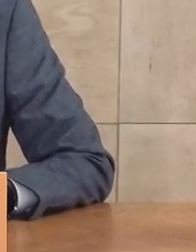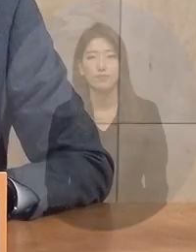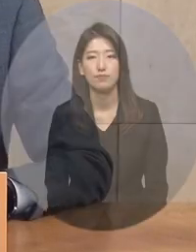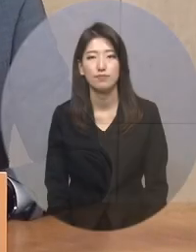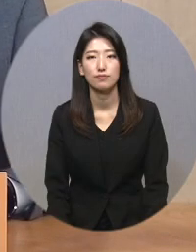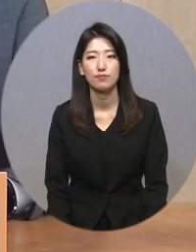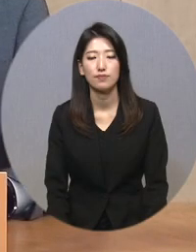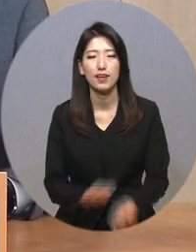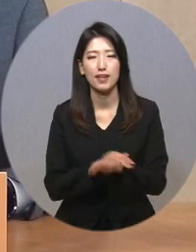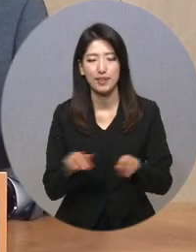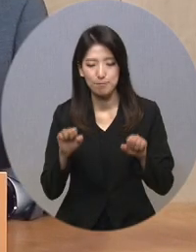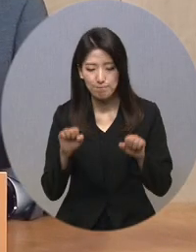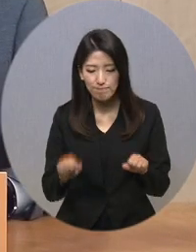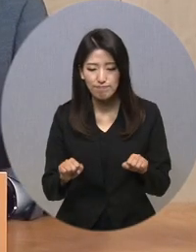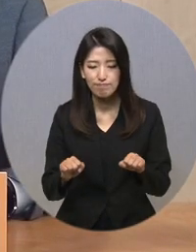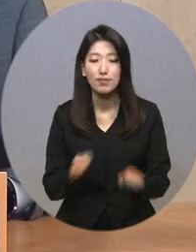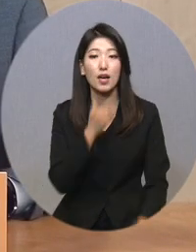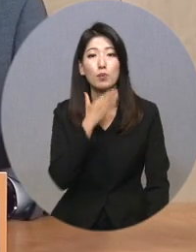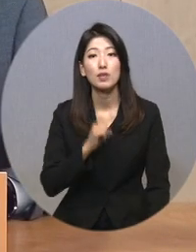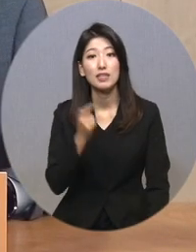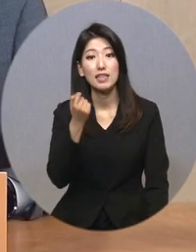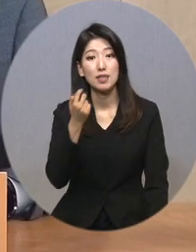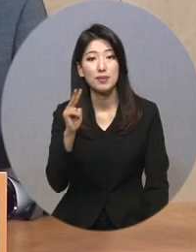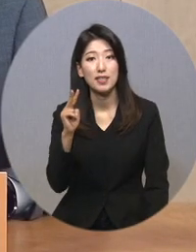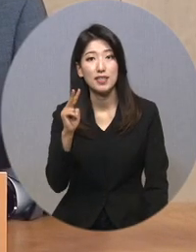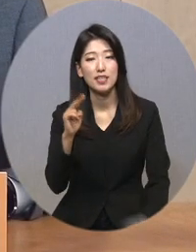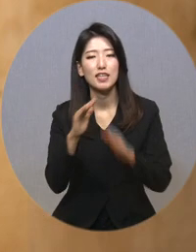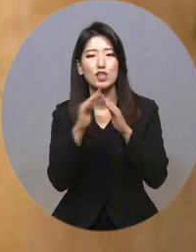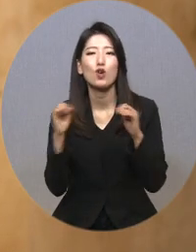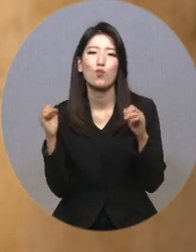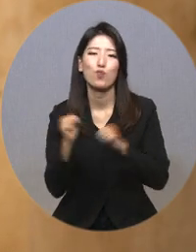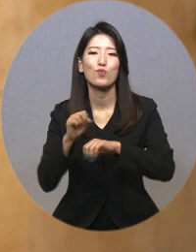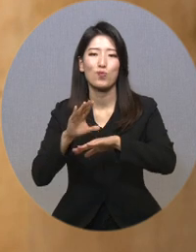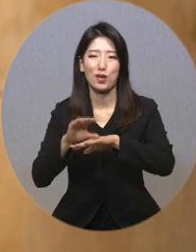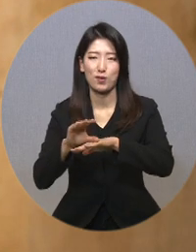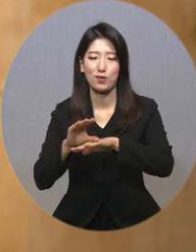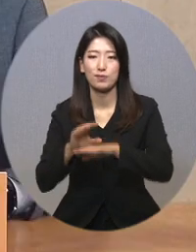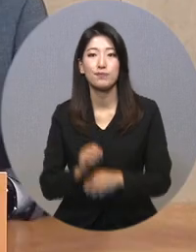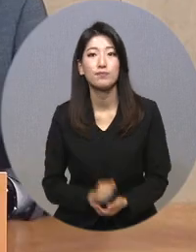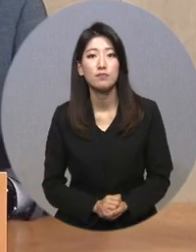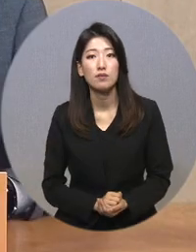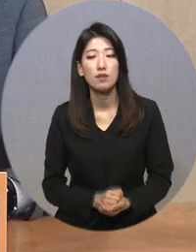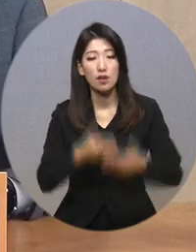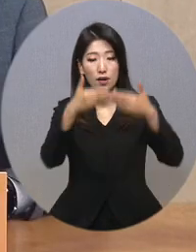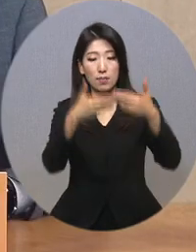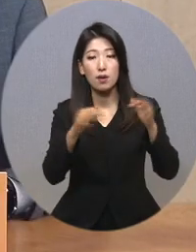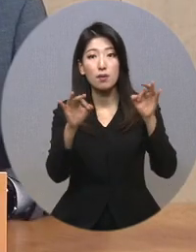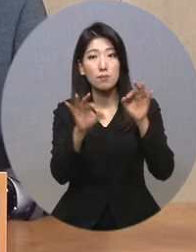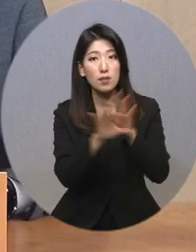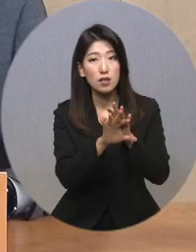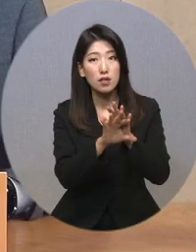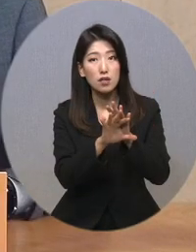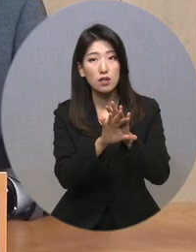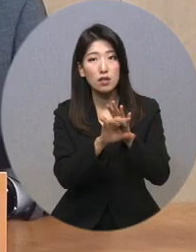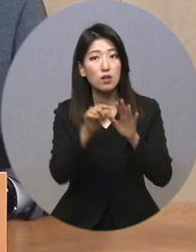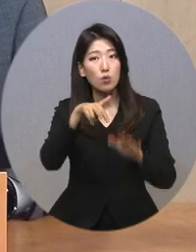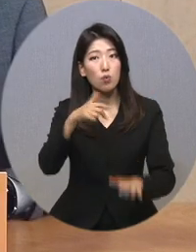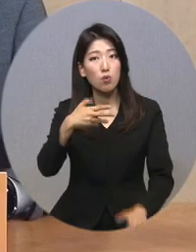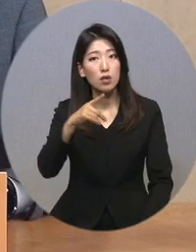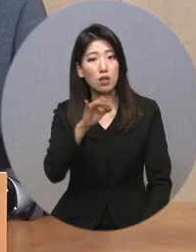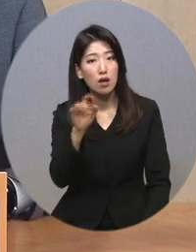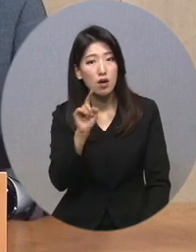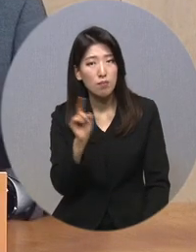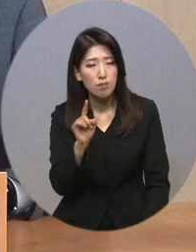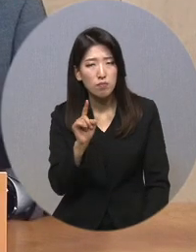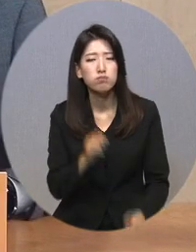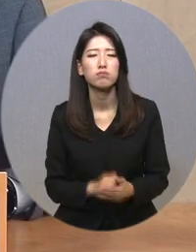안녕하십니까. 복지TV 전문방송 보도국장 여정수입니다. 배려프리 코리아는 나눔과 복지를 실천하여 이 사회의 무한한